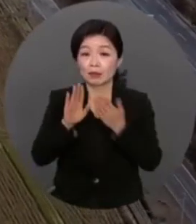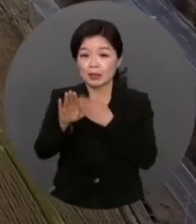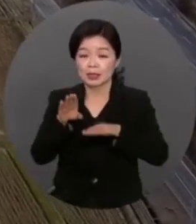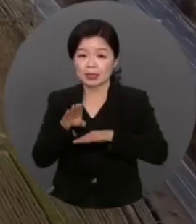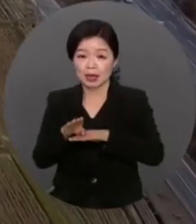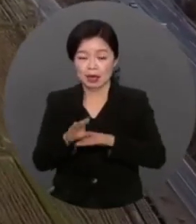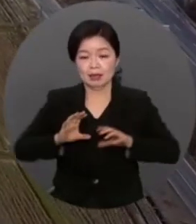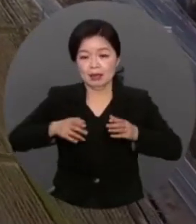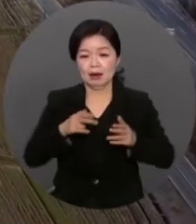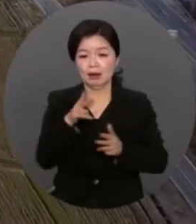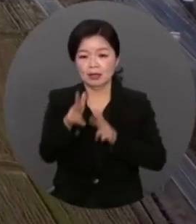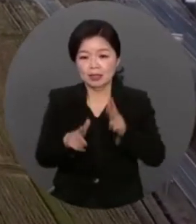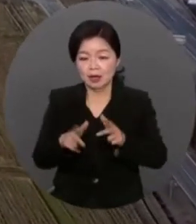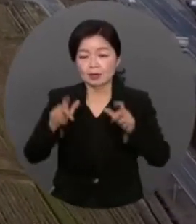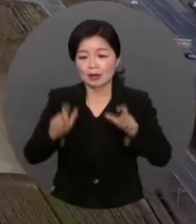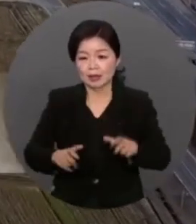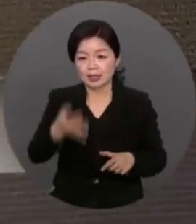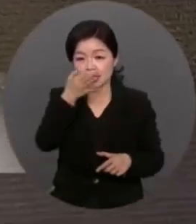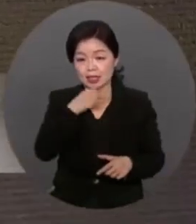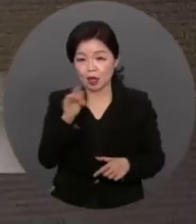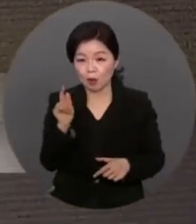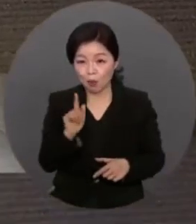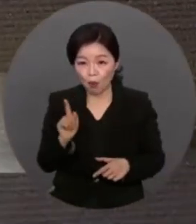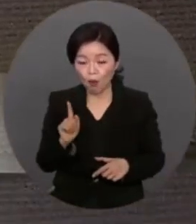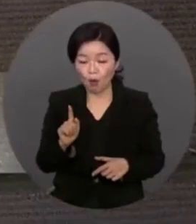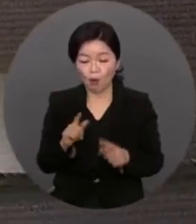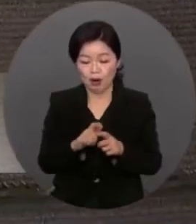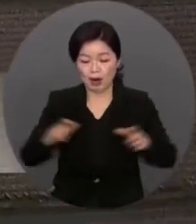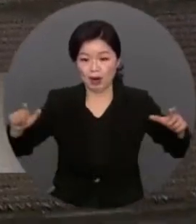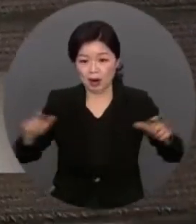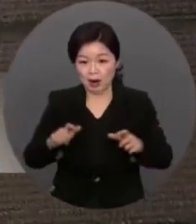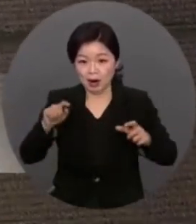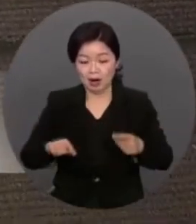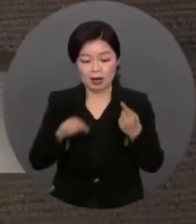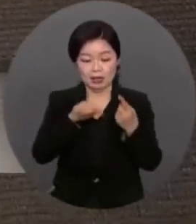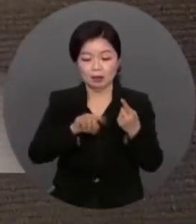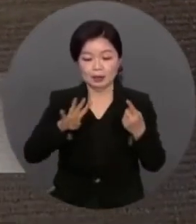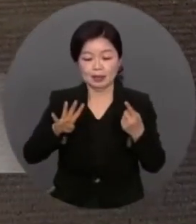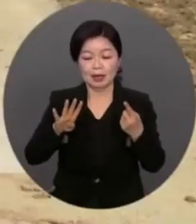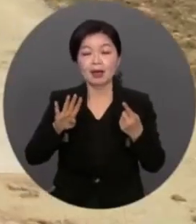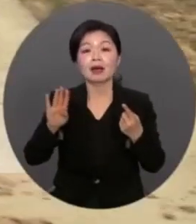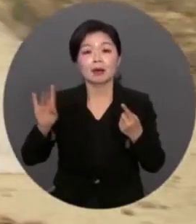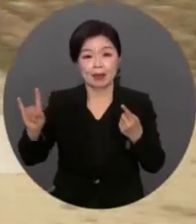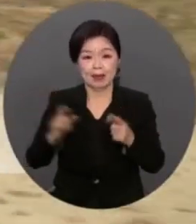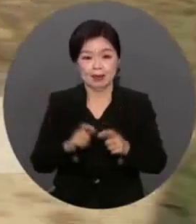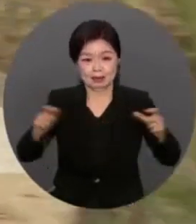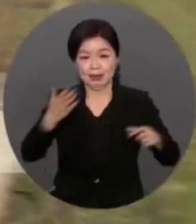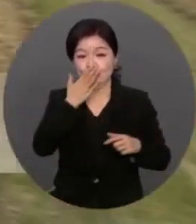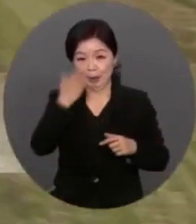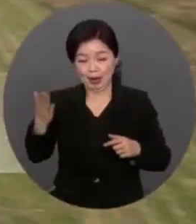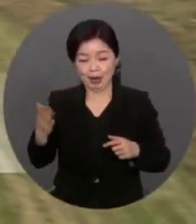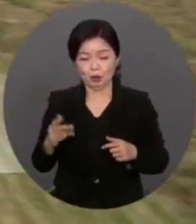미래자동차 국가산업단지 지정의 가장 큰 이점은 산단 용적률을 법령상 기준보다 1.4배 늘릴 수 있고 각종